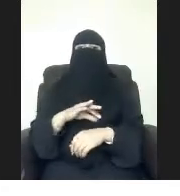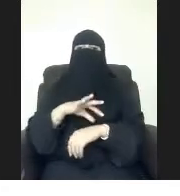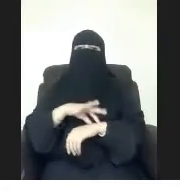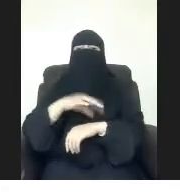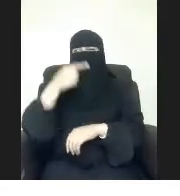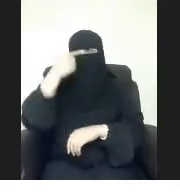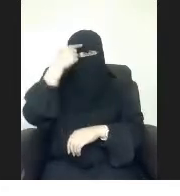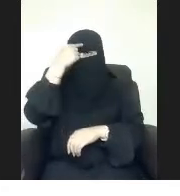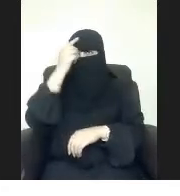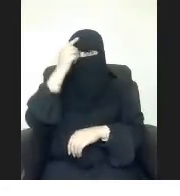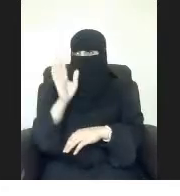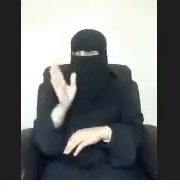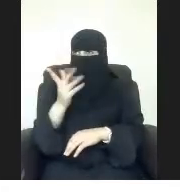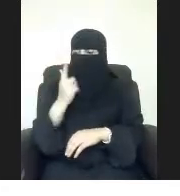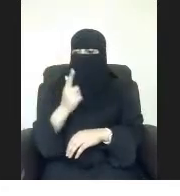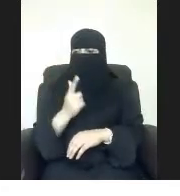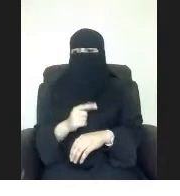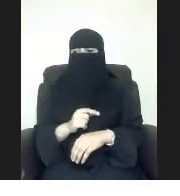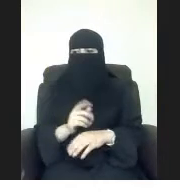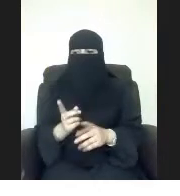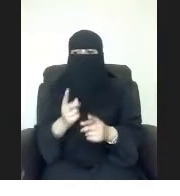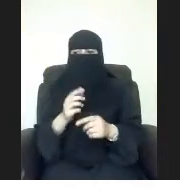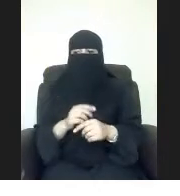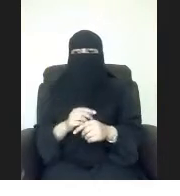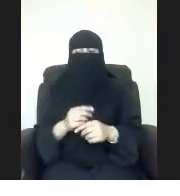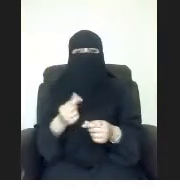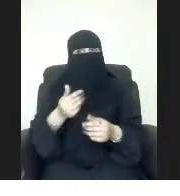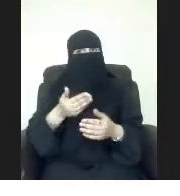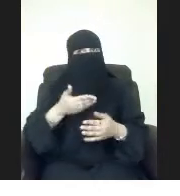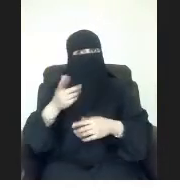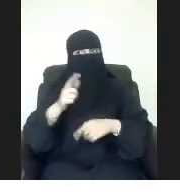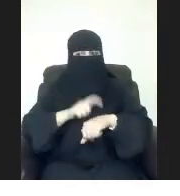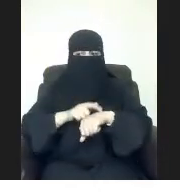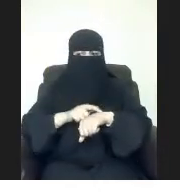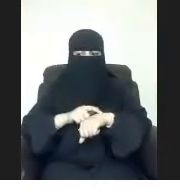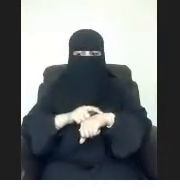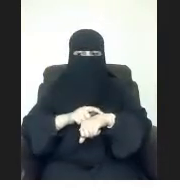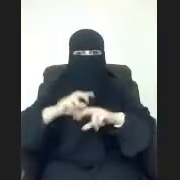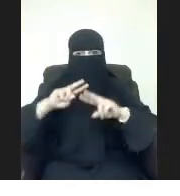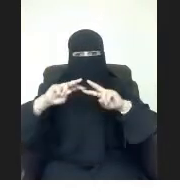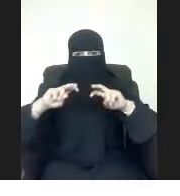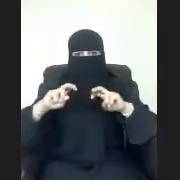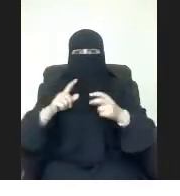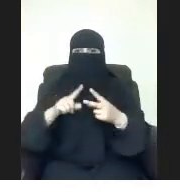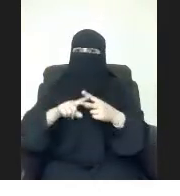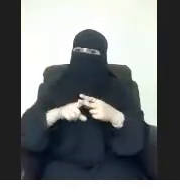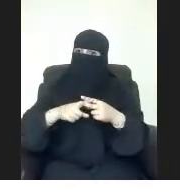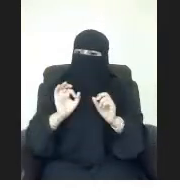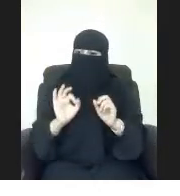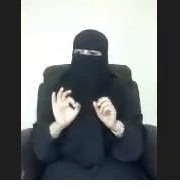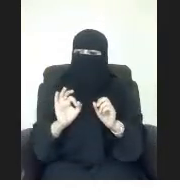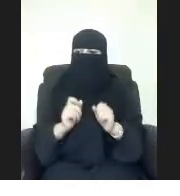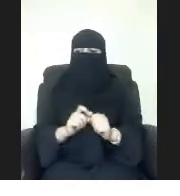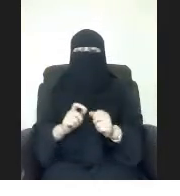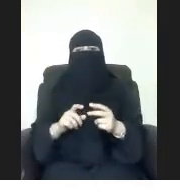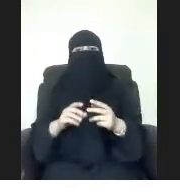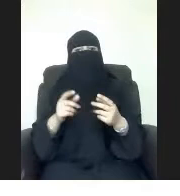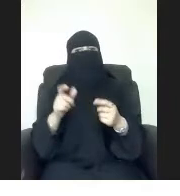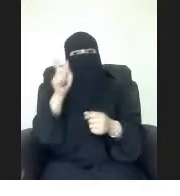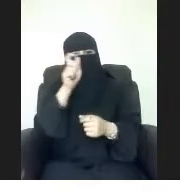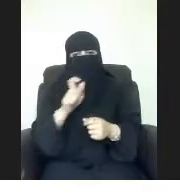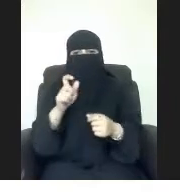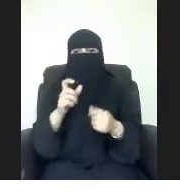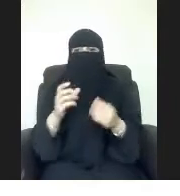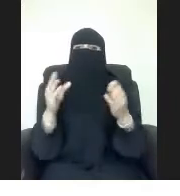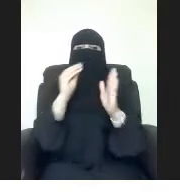آخره، مرونة الوقت والمكان، استثمار التقنية، تحكم ببيانات الطالب. وهذه النقطة الأخيرة لها ارتباط طبعا بالذكاء الاصطناعي، لأنه